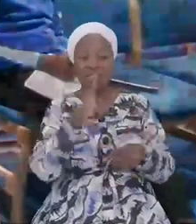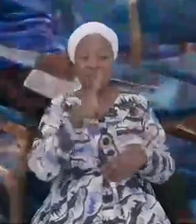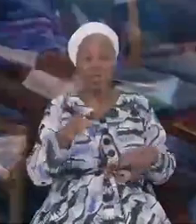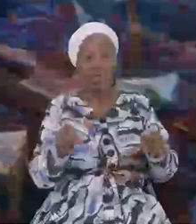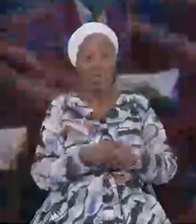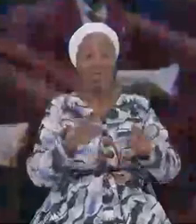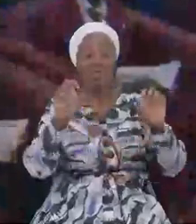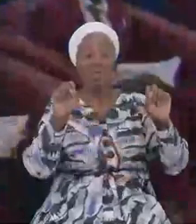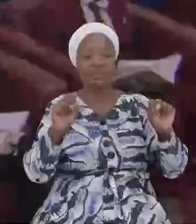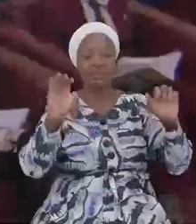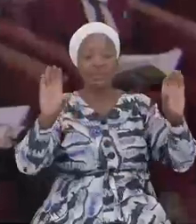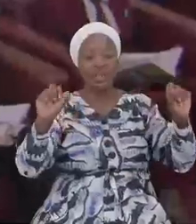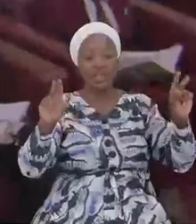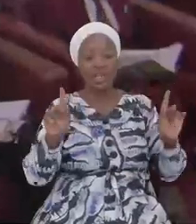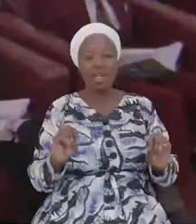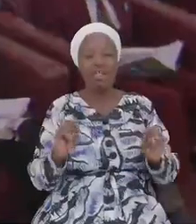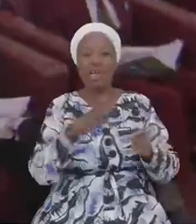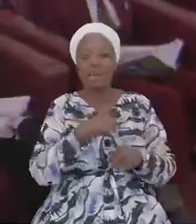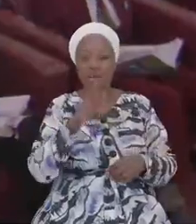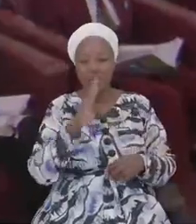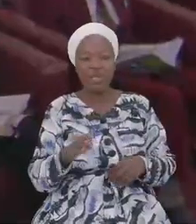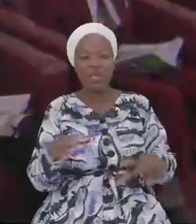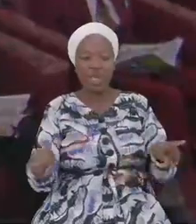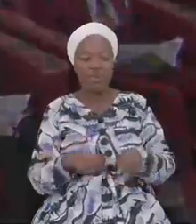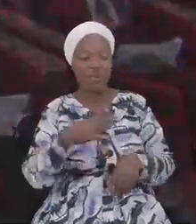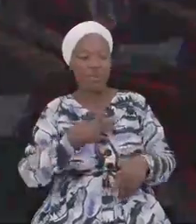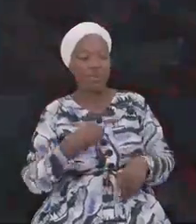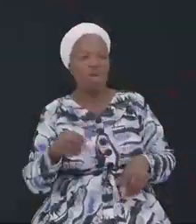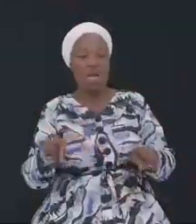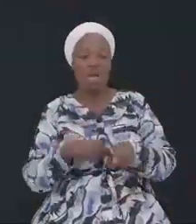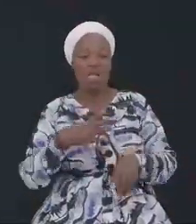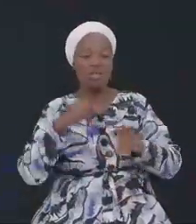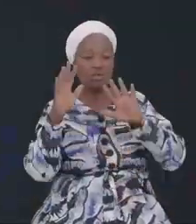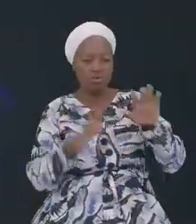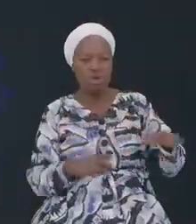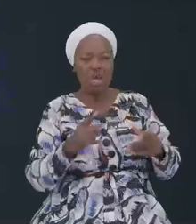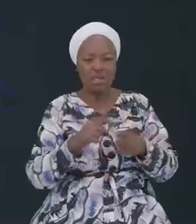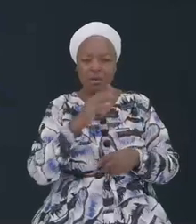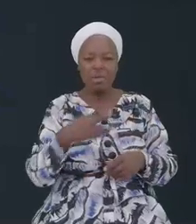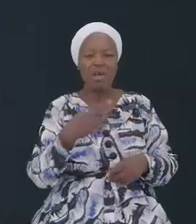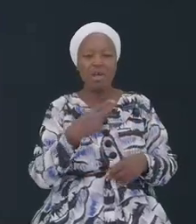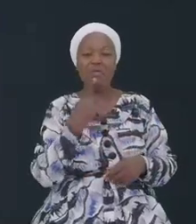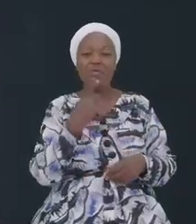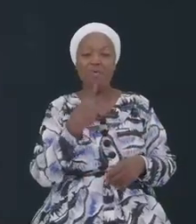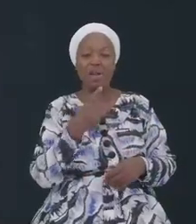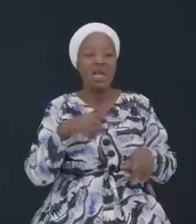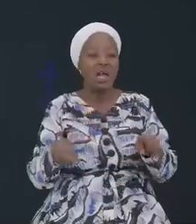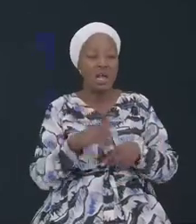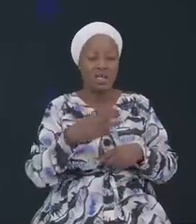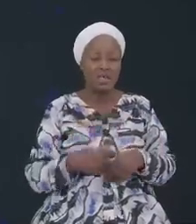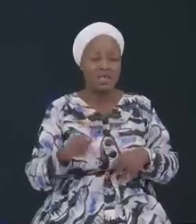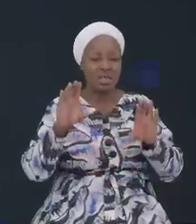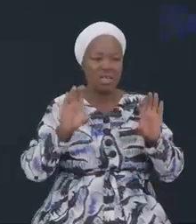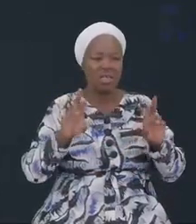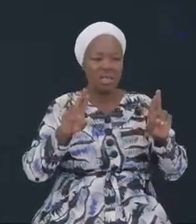cramoisi, ils deviendront blancs comme la neige. S'ils sont rouges comme la pourpre, ils